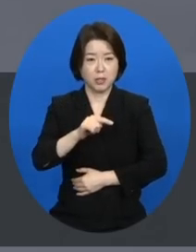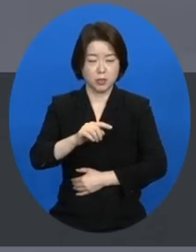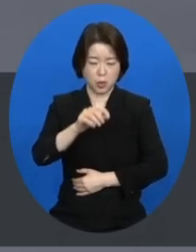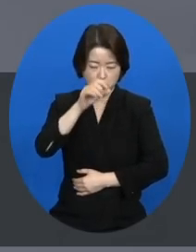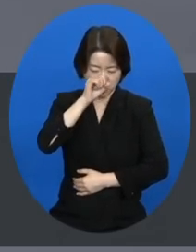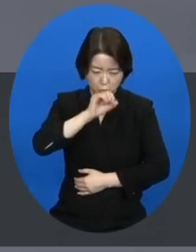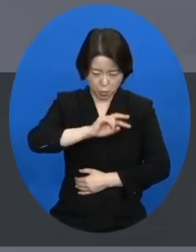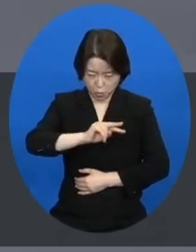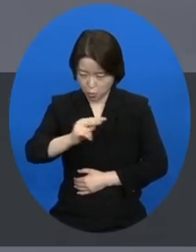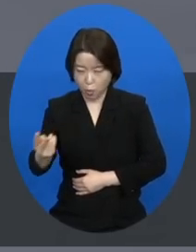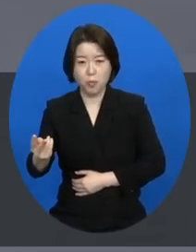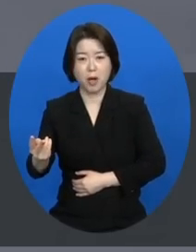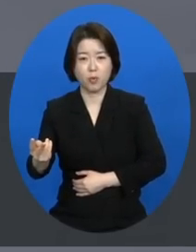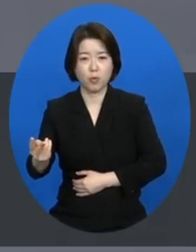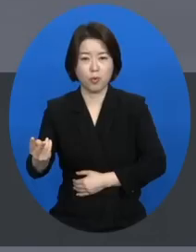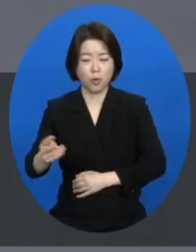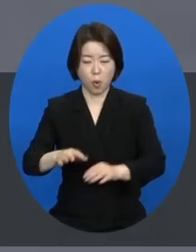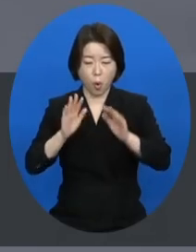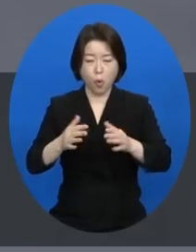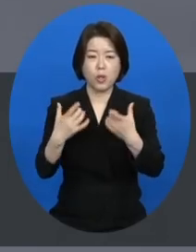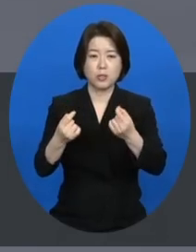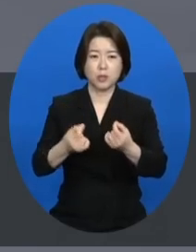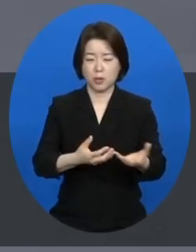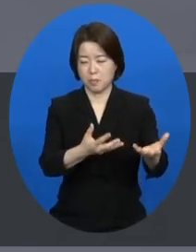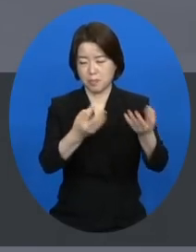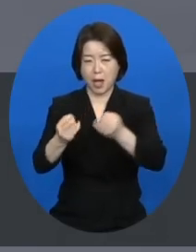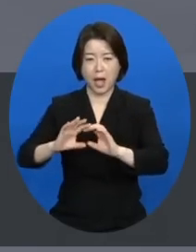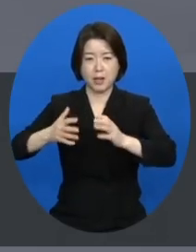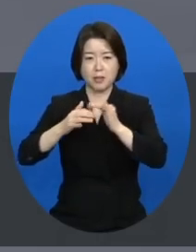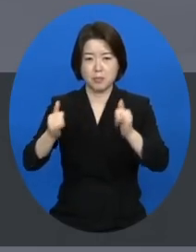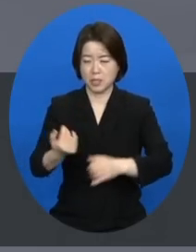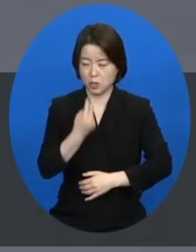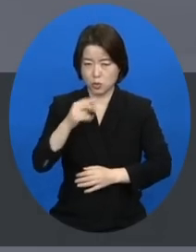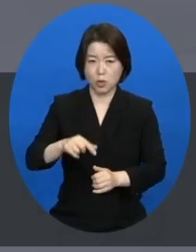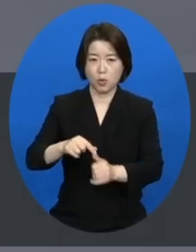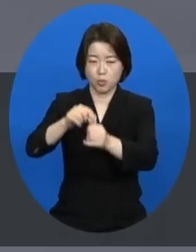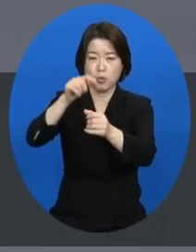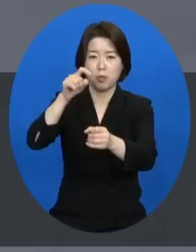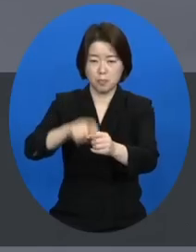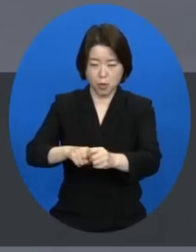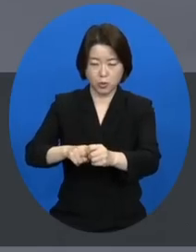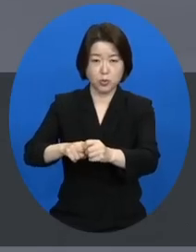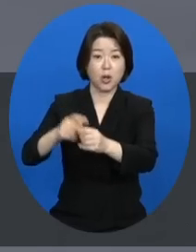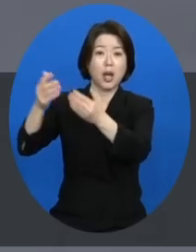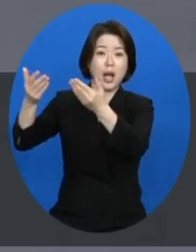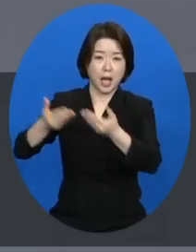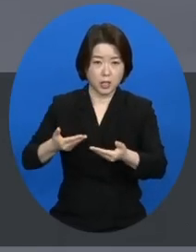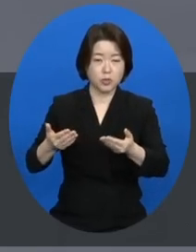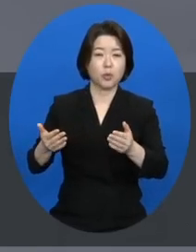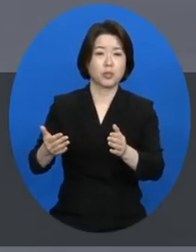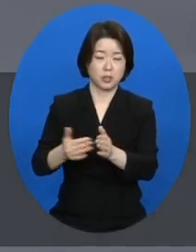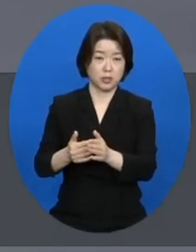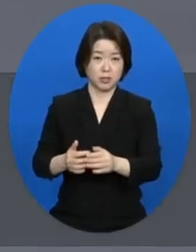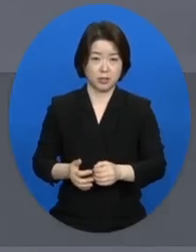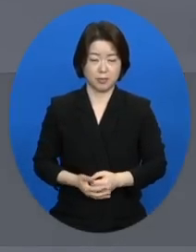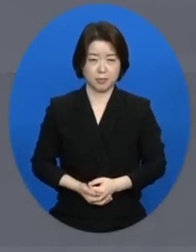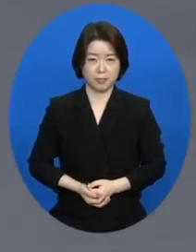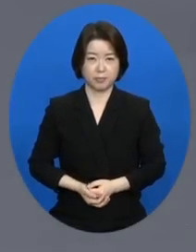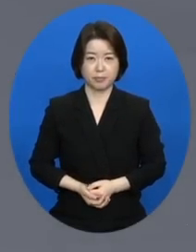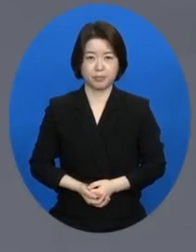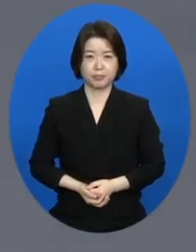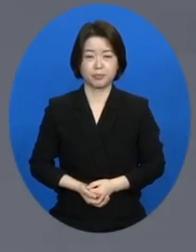선으로 바꾸사 오늘과 같이 많은 백성의 생명을 구원하게 하시려 하셨나니 라고 되어 있습니다.